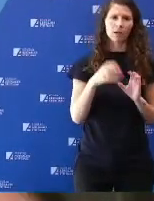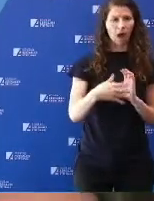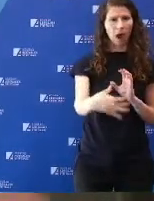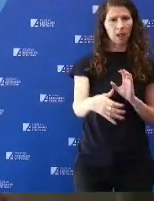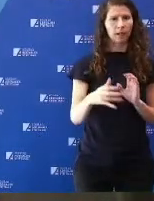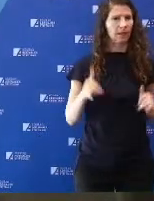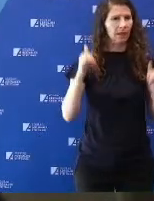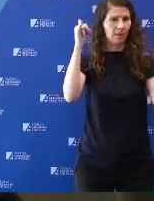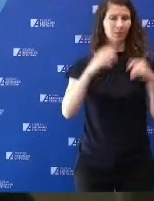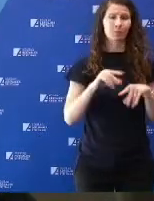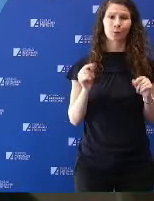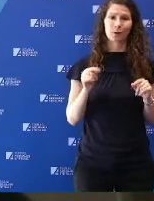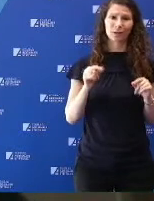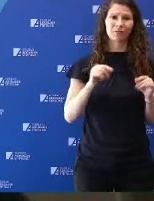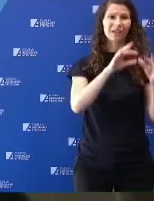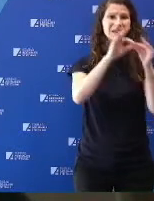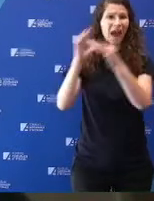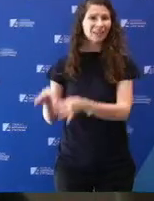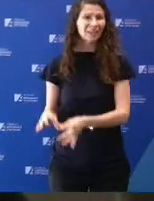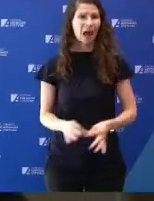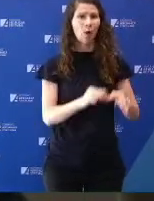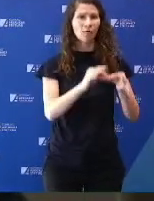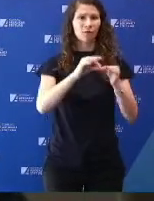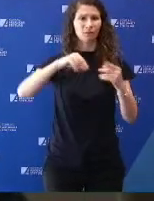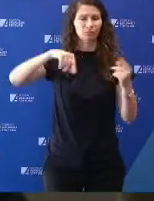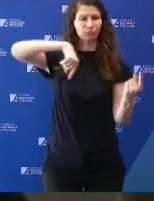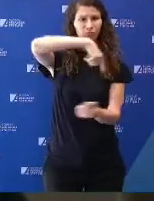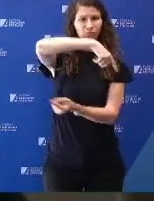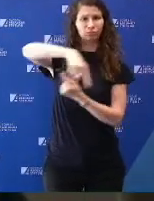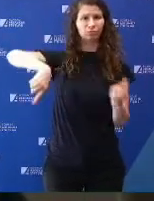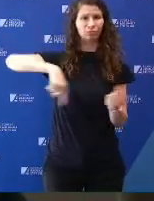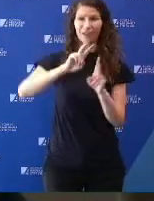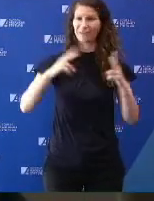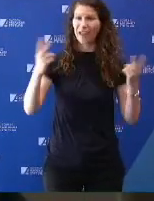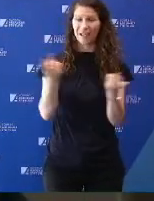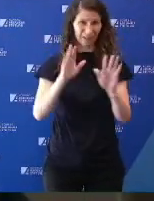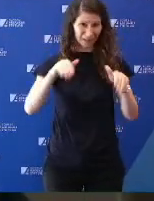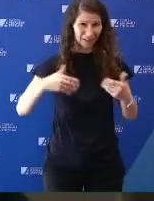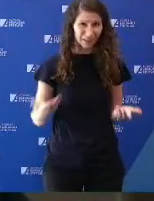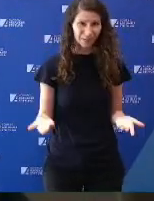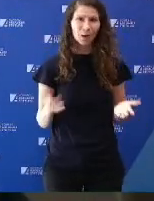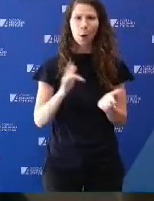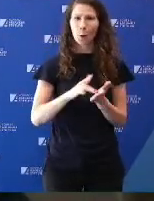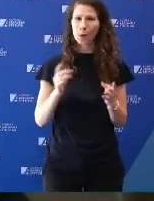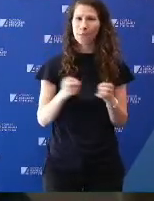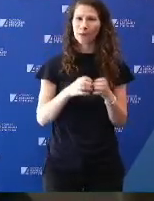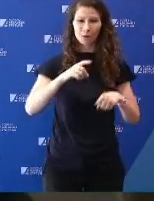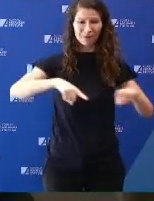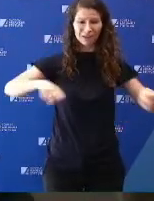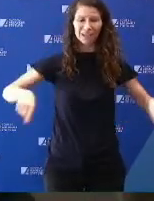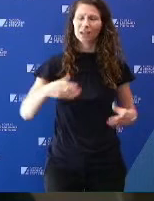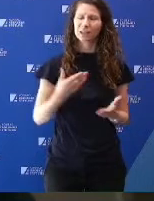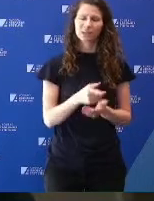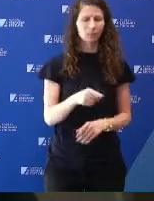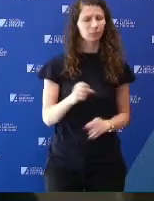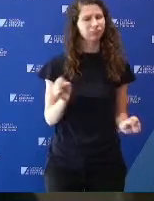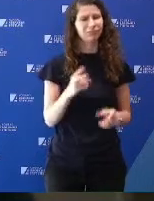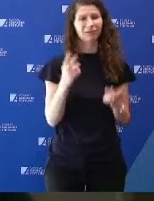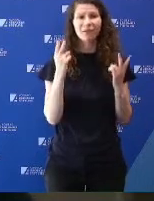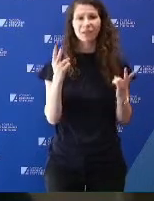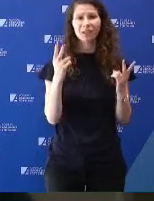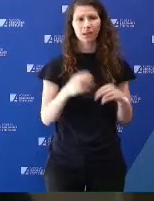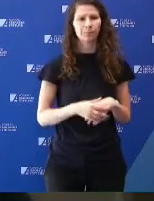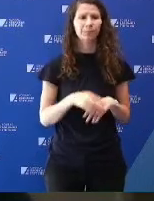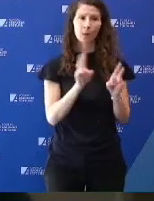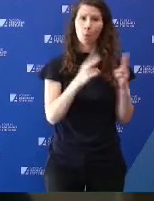dieser Kreislauf der ganzen Welt, den es ja gibt, auch aufgrund dieser Biodiversität wahnsinnig wichtig. Aber Umwelt ist